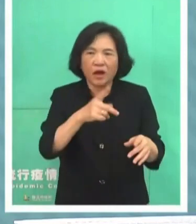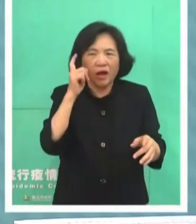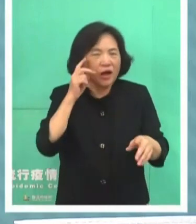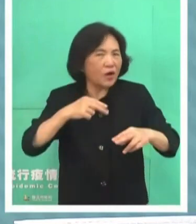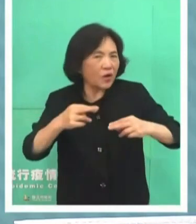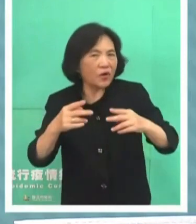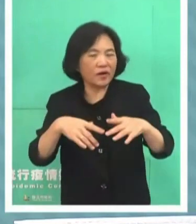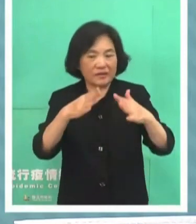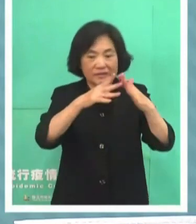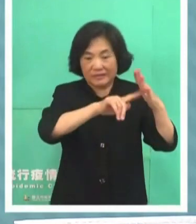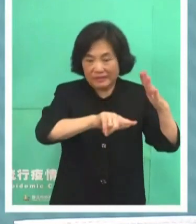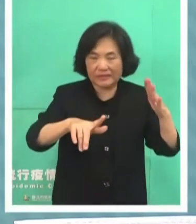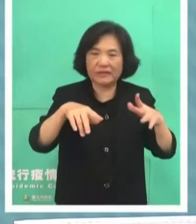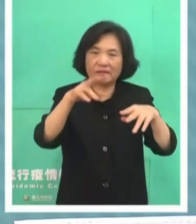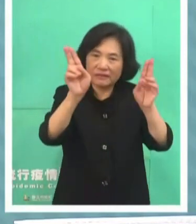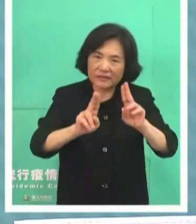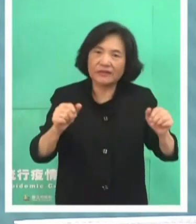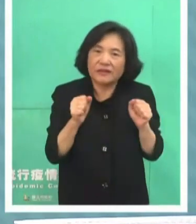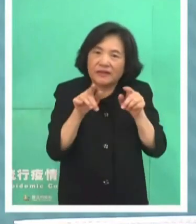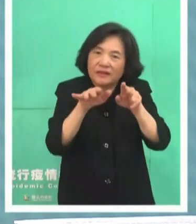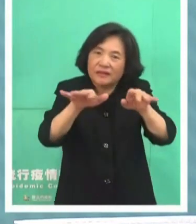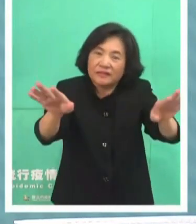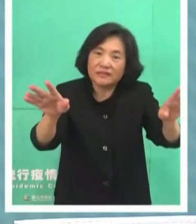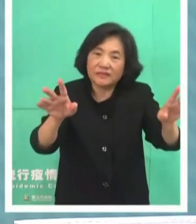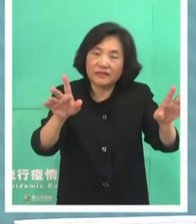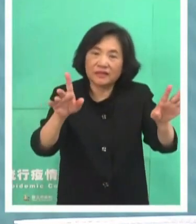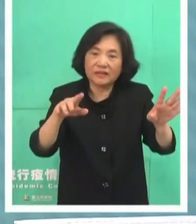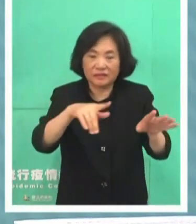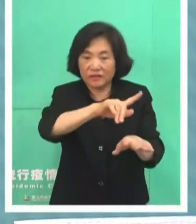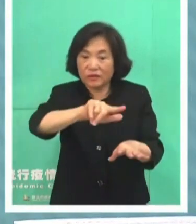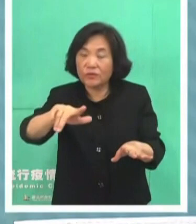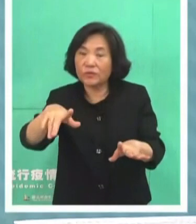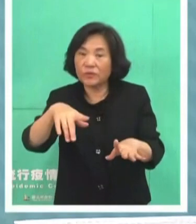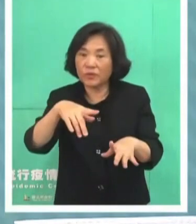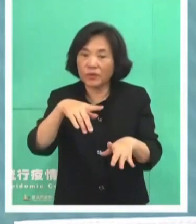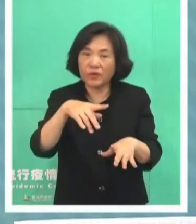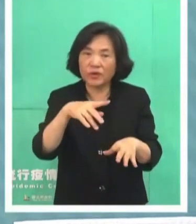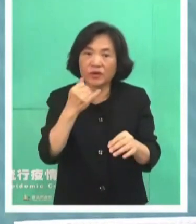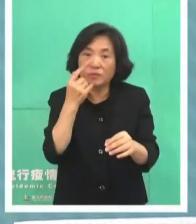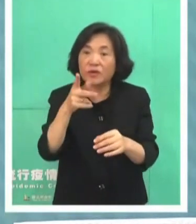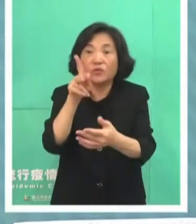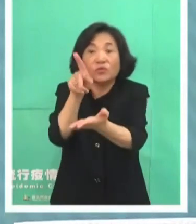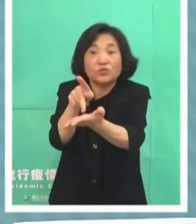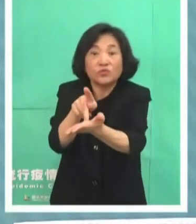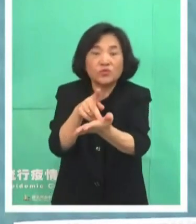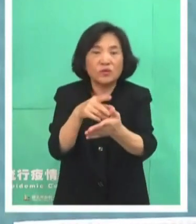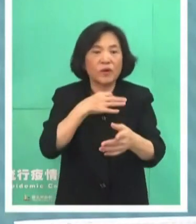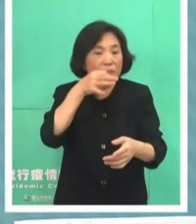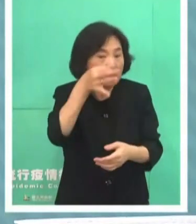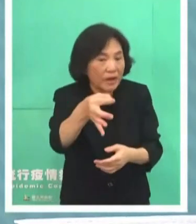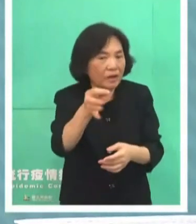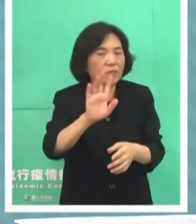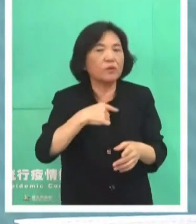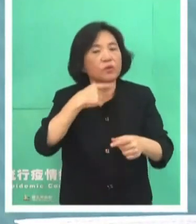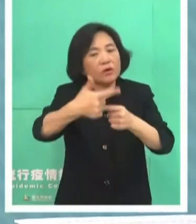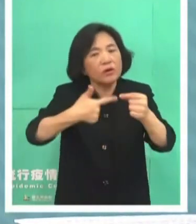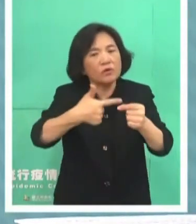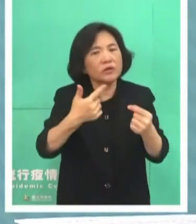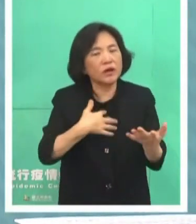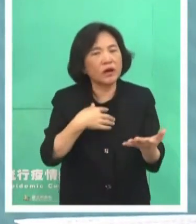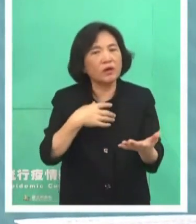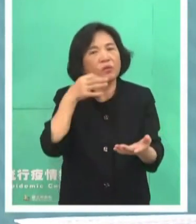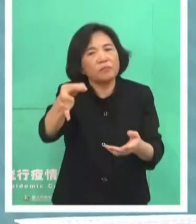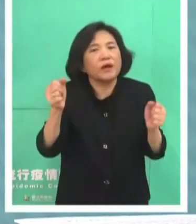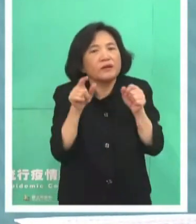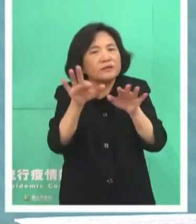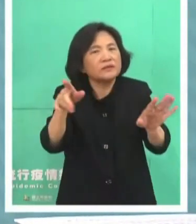哦，家具的家电啊、冷气，这个物业管理哦，有没有可能用租的哦，而不是让那个他只要住6年，还要买